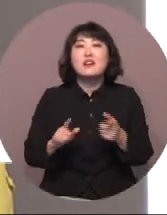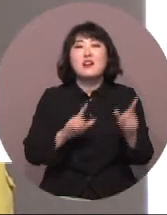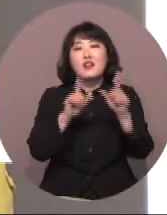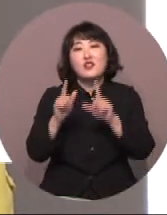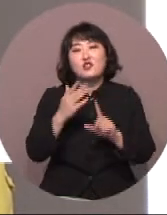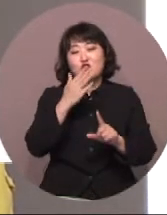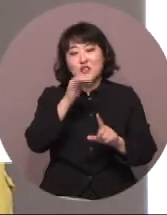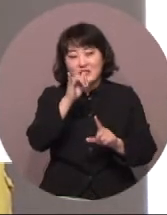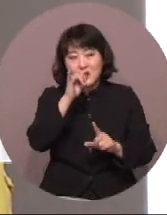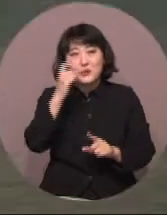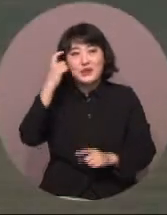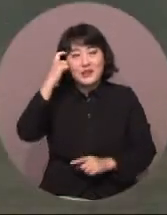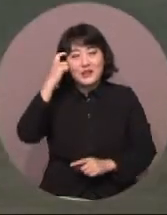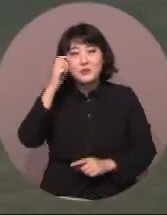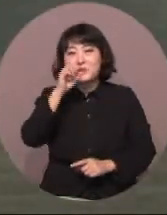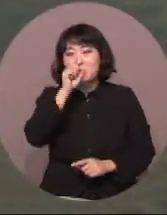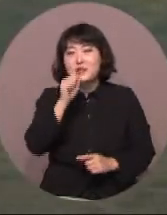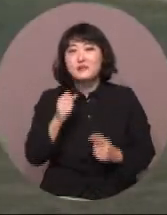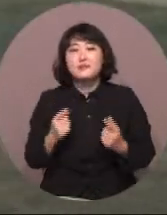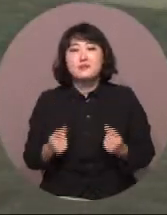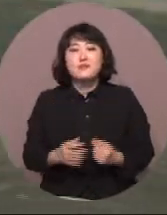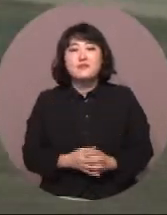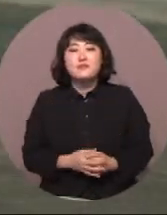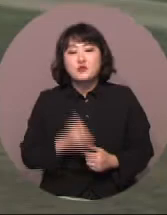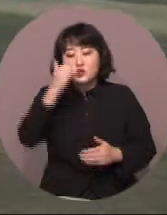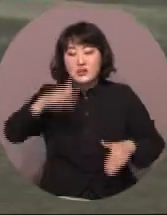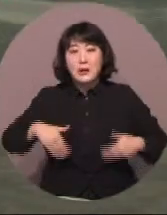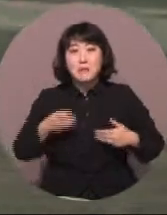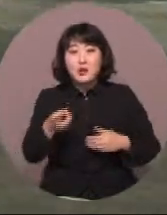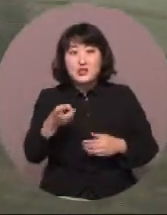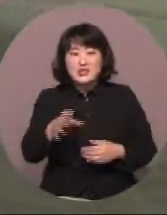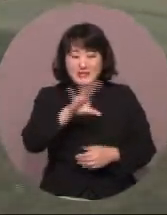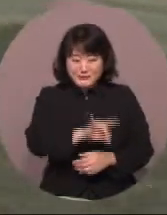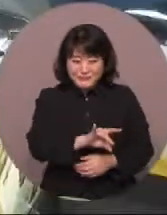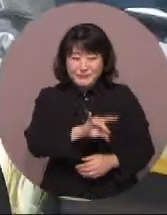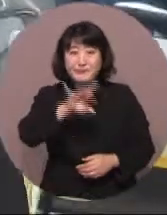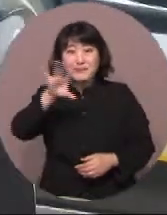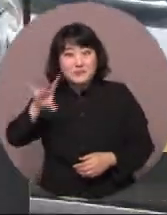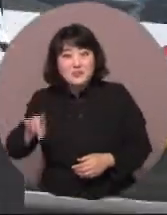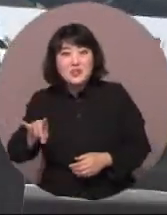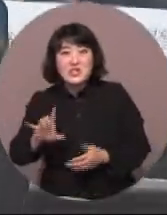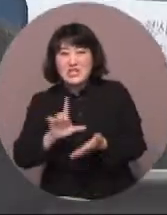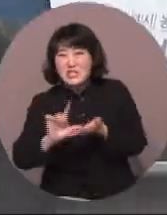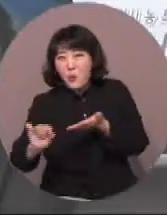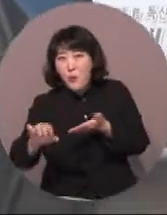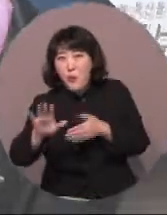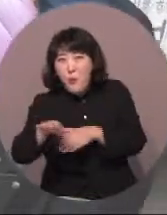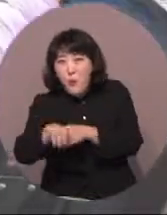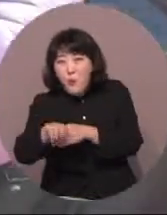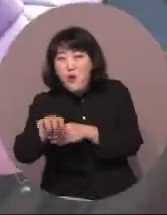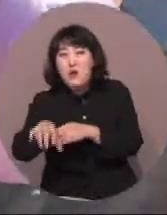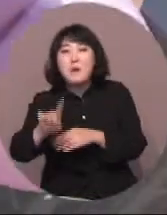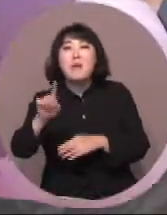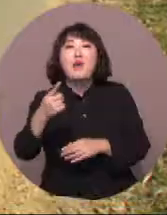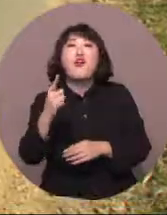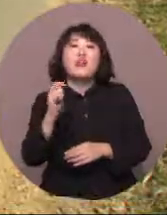생각하면 좋겠습니다. 충남도는 버스 운행이 드문 농어촌 지역에 100원 택시 등을 투입해